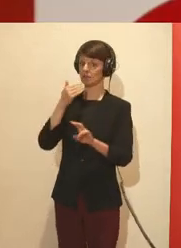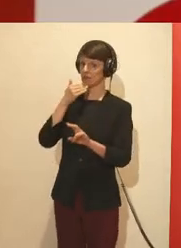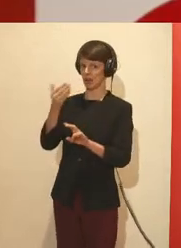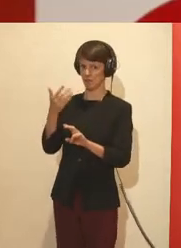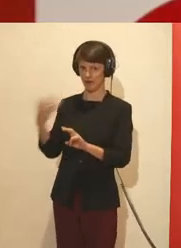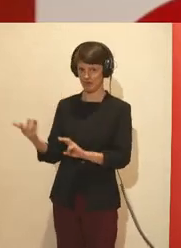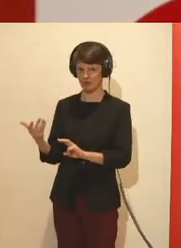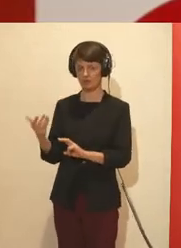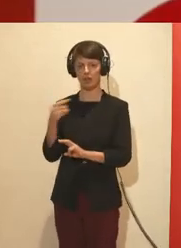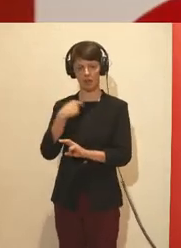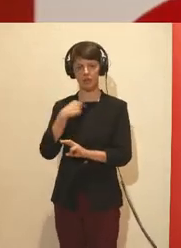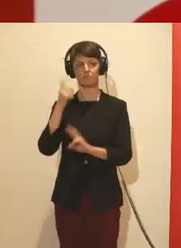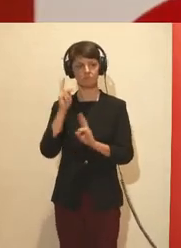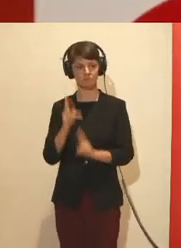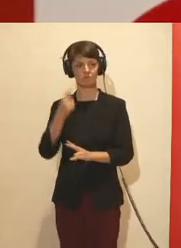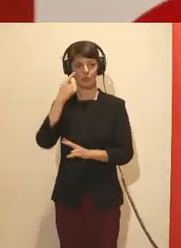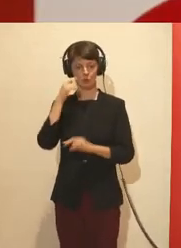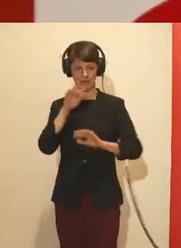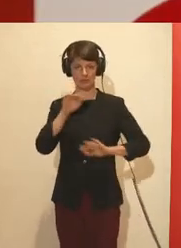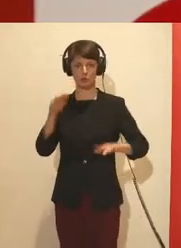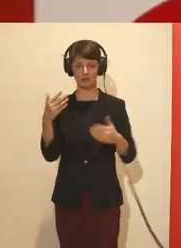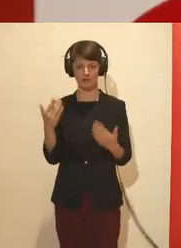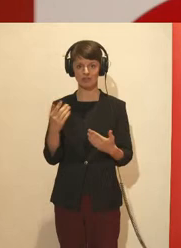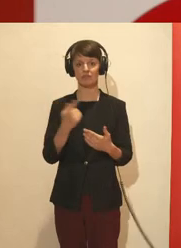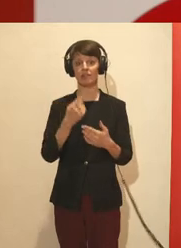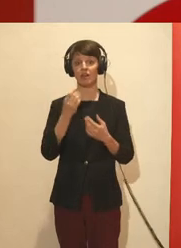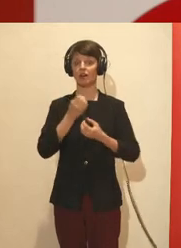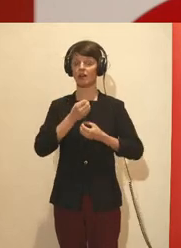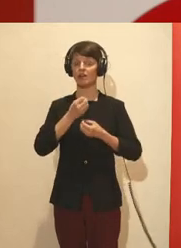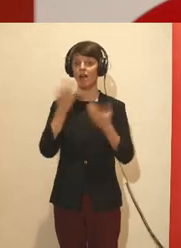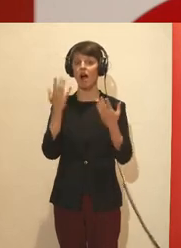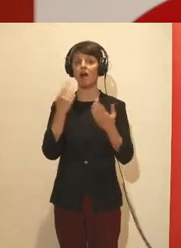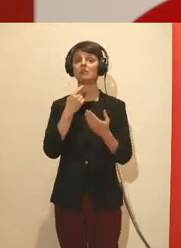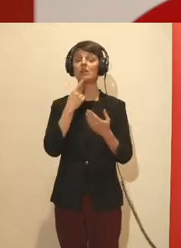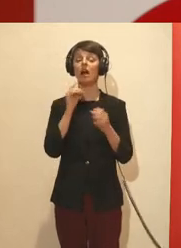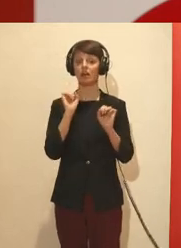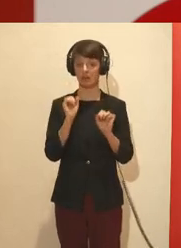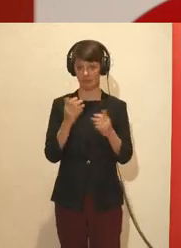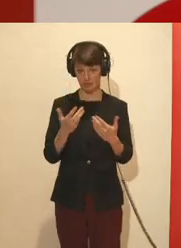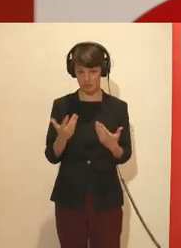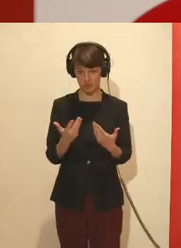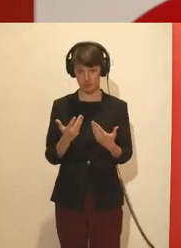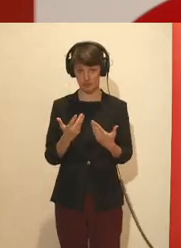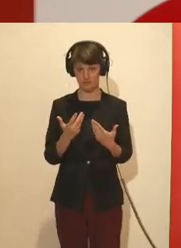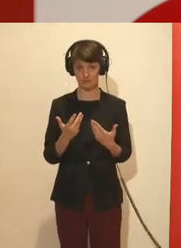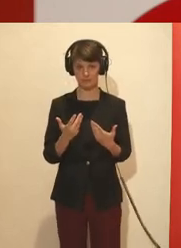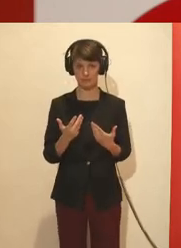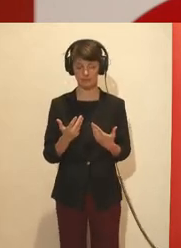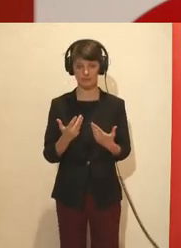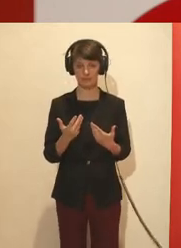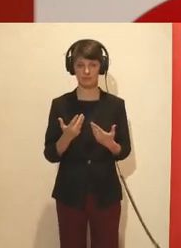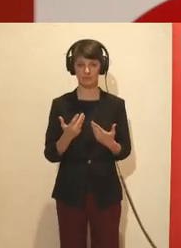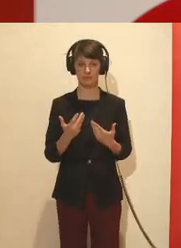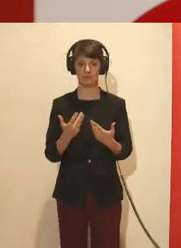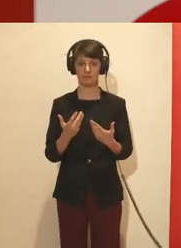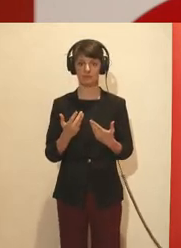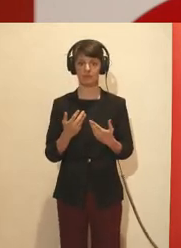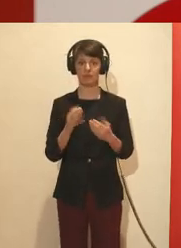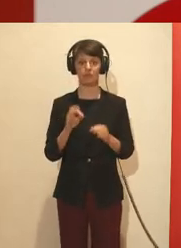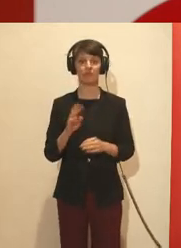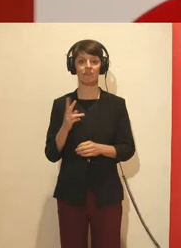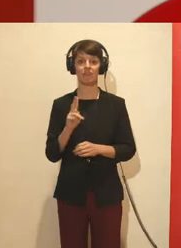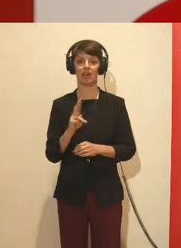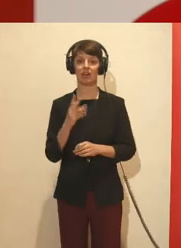fest davon überzeugt dass wir laut und klar sagen müssen wer nach 40